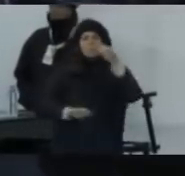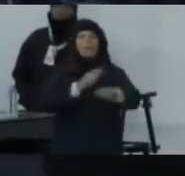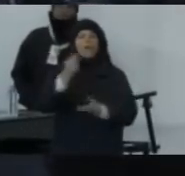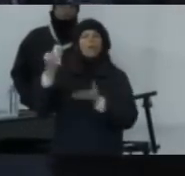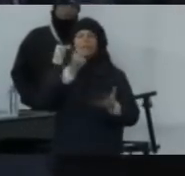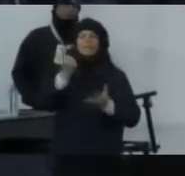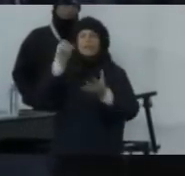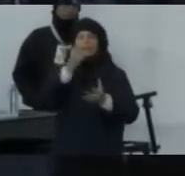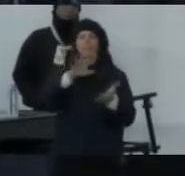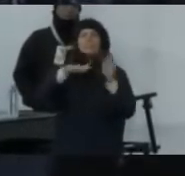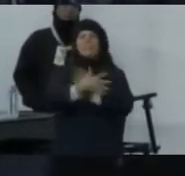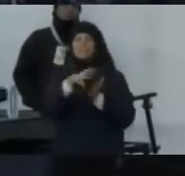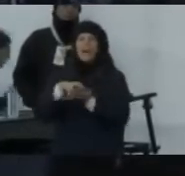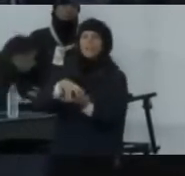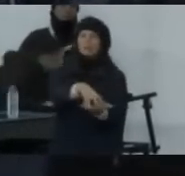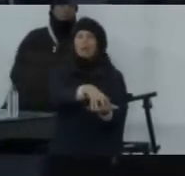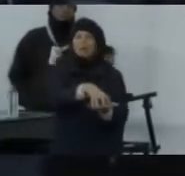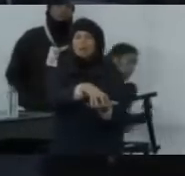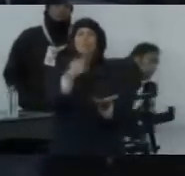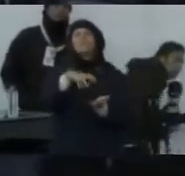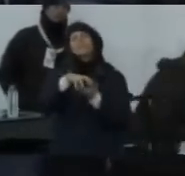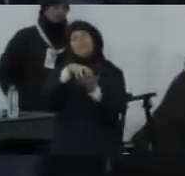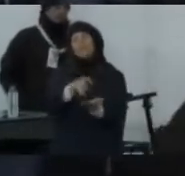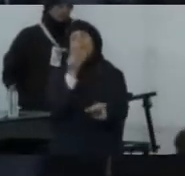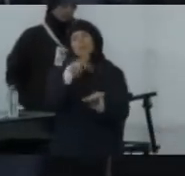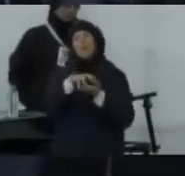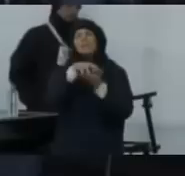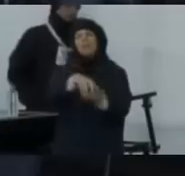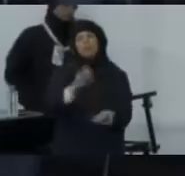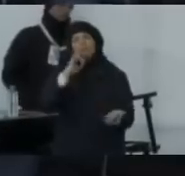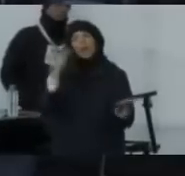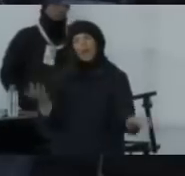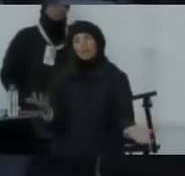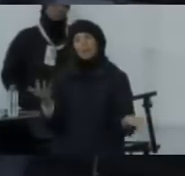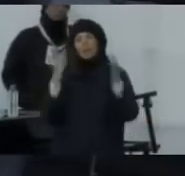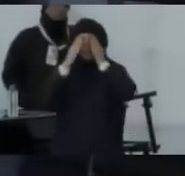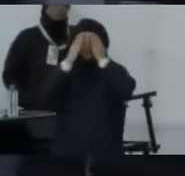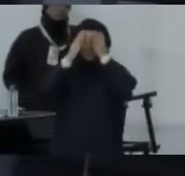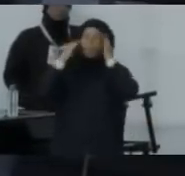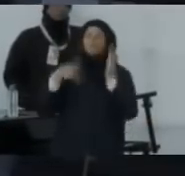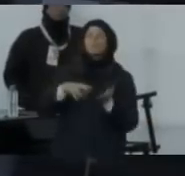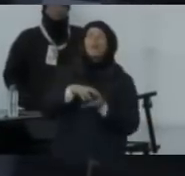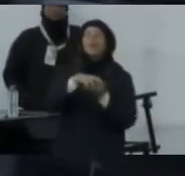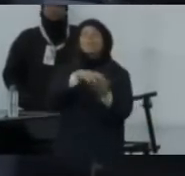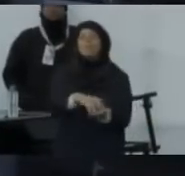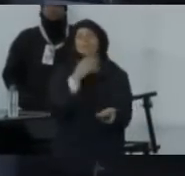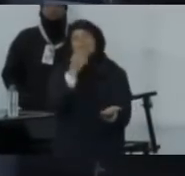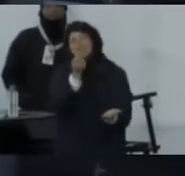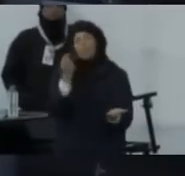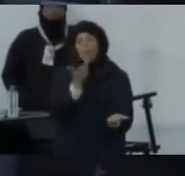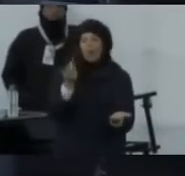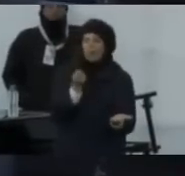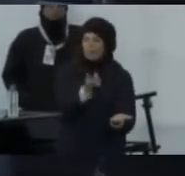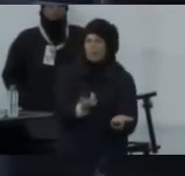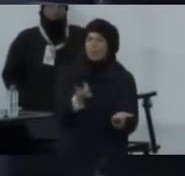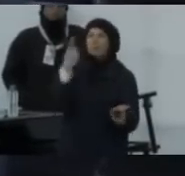a rimborsi, perché rimborso è meglio. Perché rimborso vuol dire che hai già speso qualche cosina